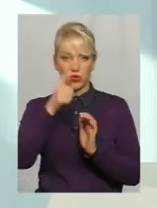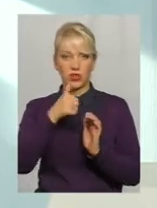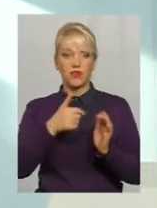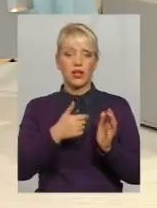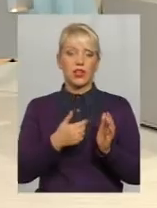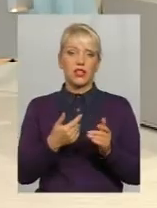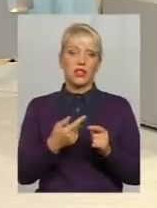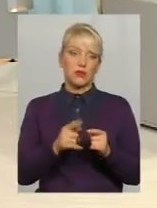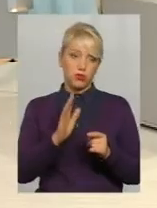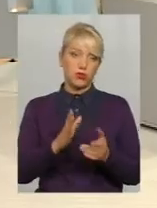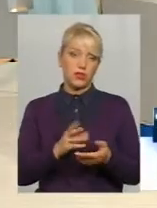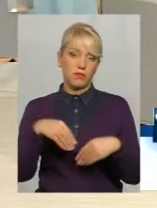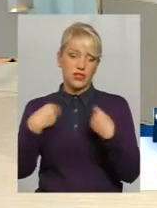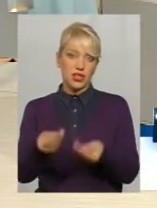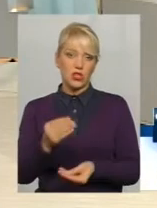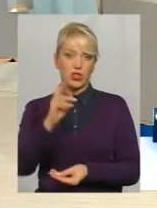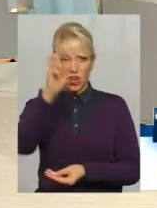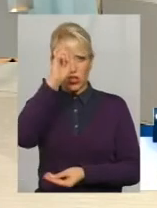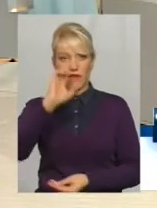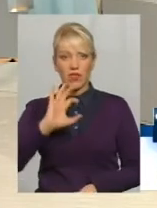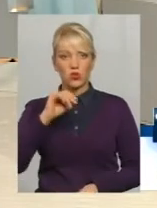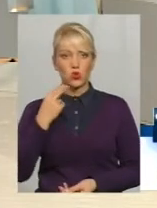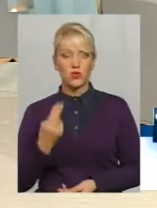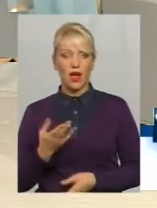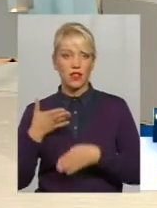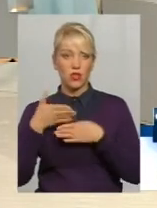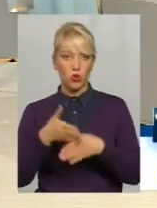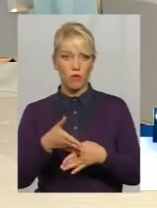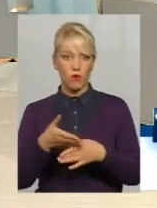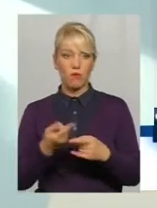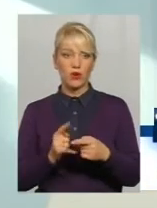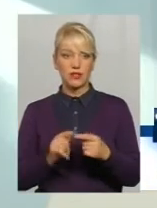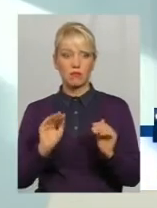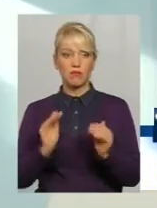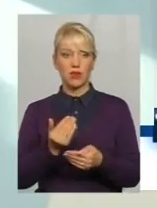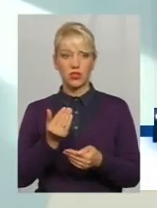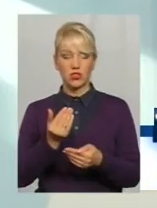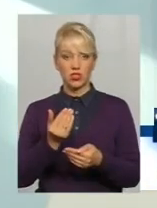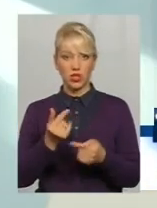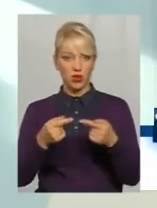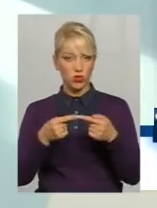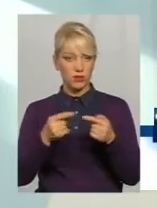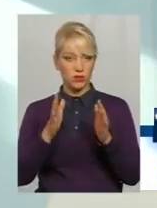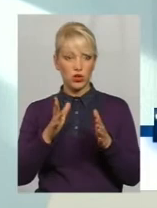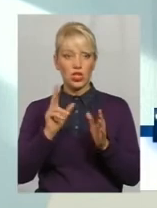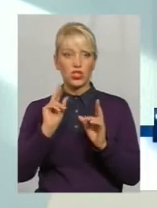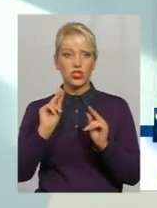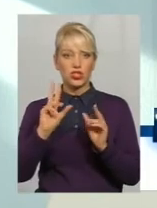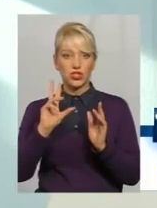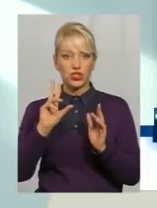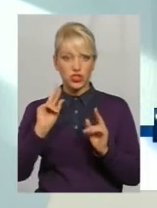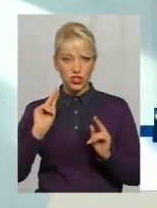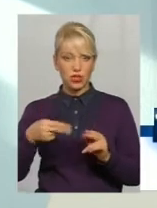63 років, їй буде призначена державна соціальна допомога. Зазвичай вона менша буде однозначно, ніж пенсійна виплата,